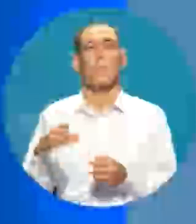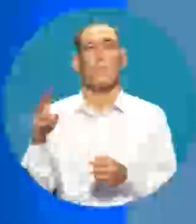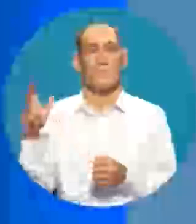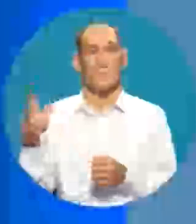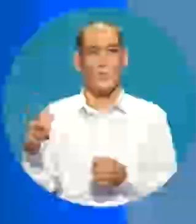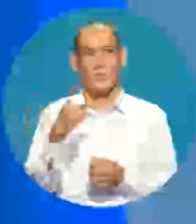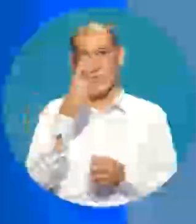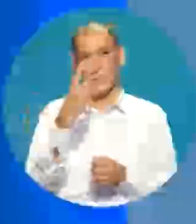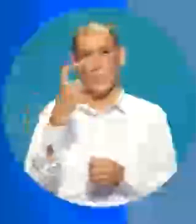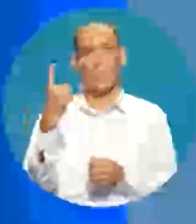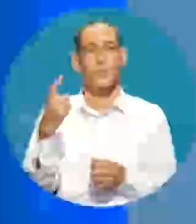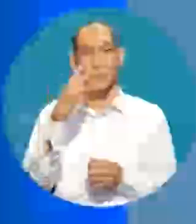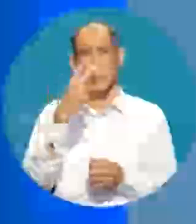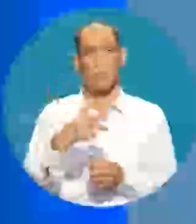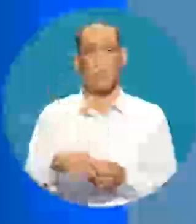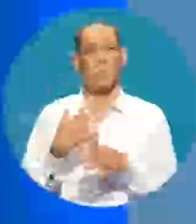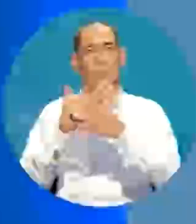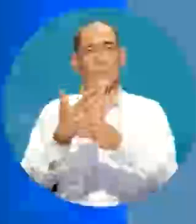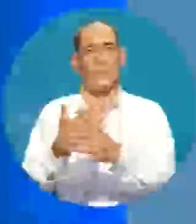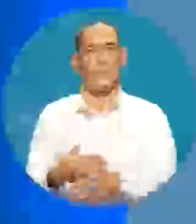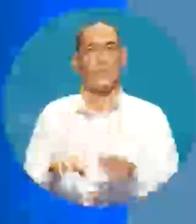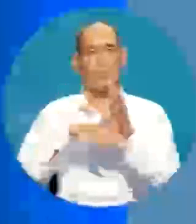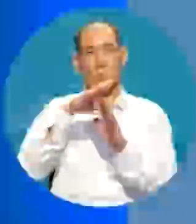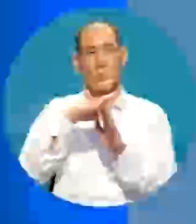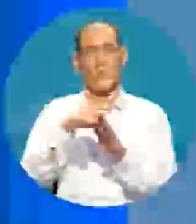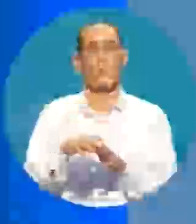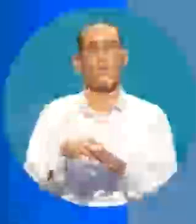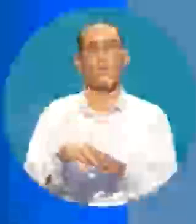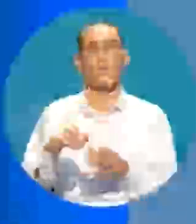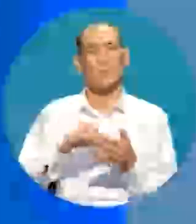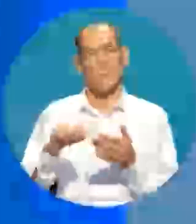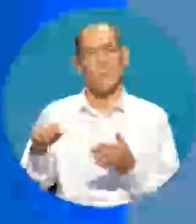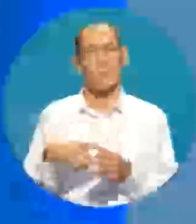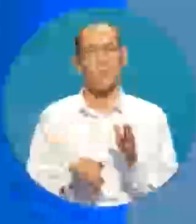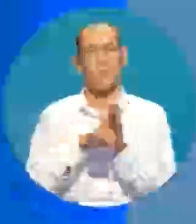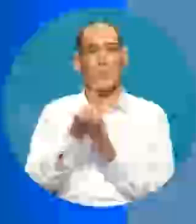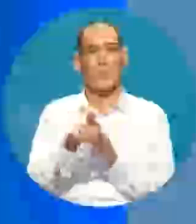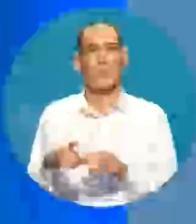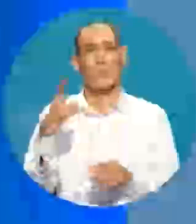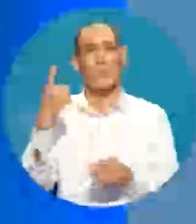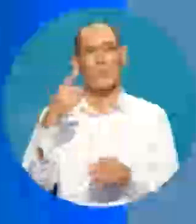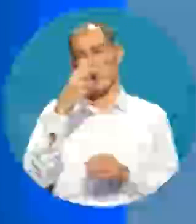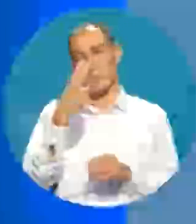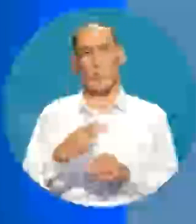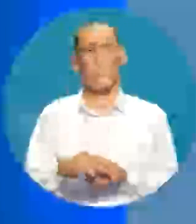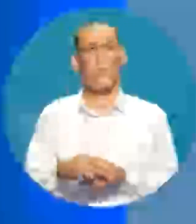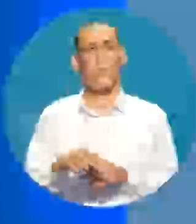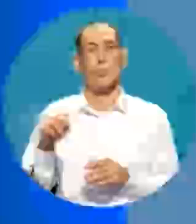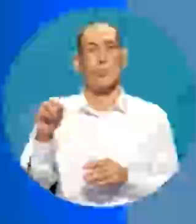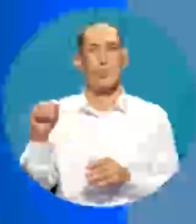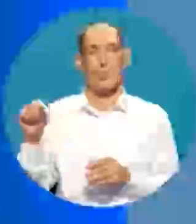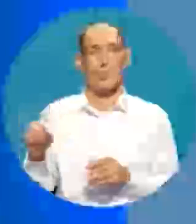arasına salıp, hem kürsetkiş barmaqtın jerdeminde joharı köterip, jazudu baslaymız. Körsetkiş